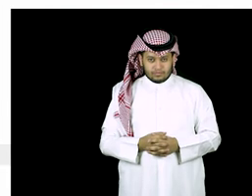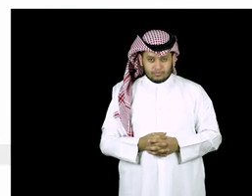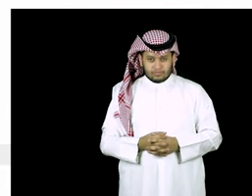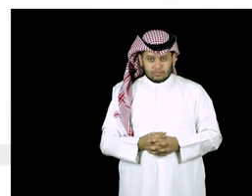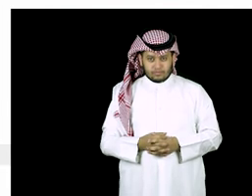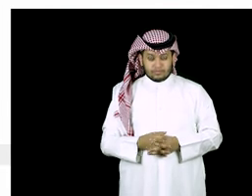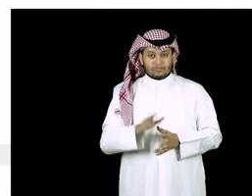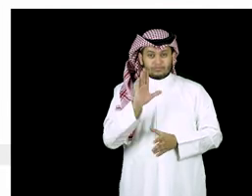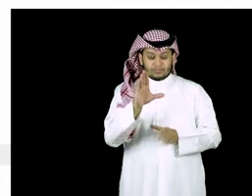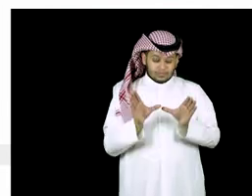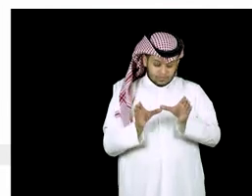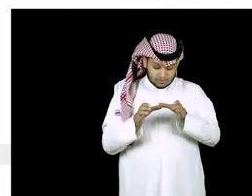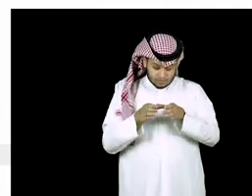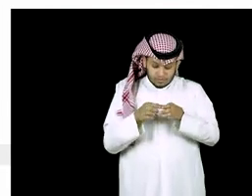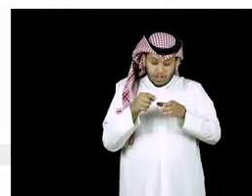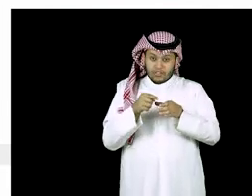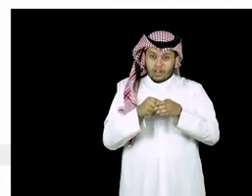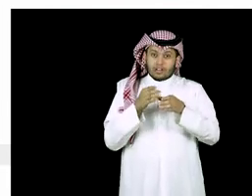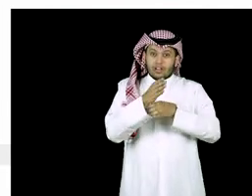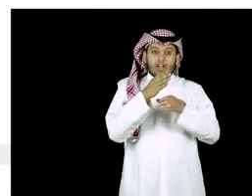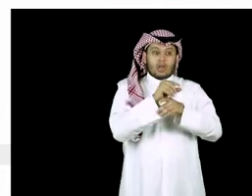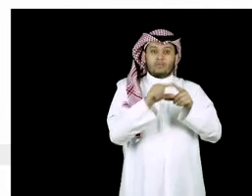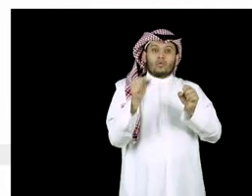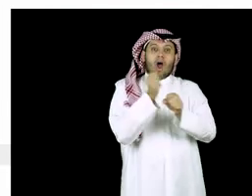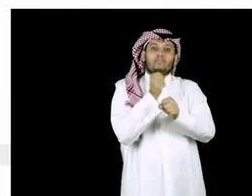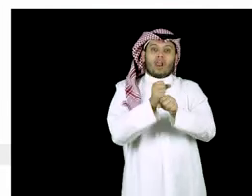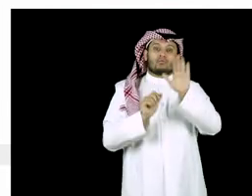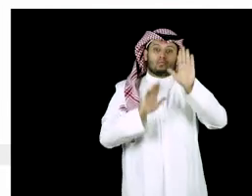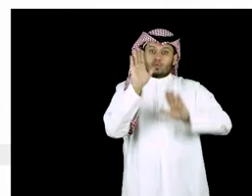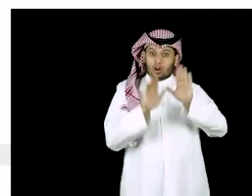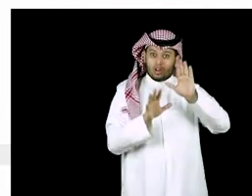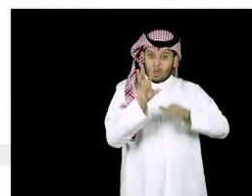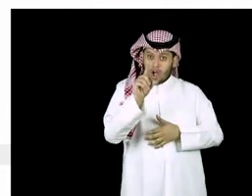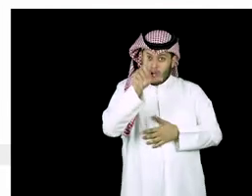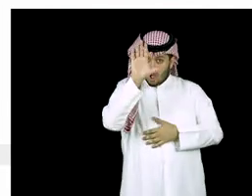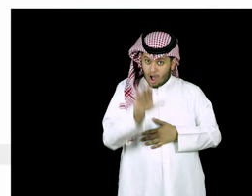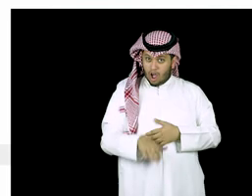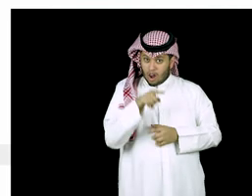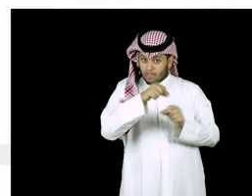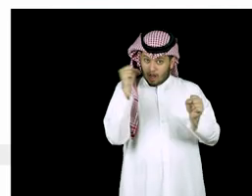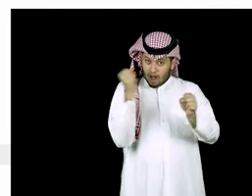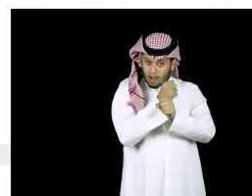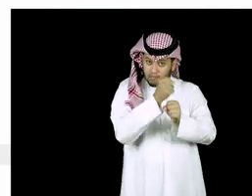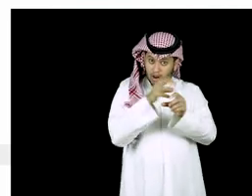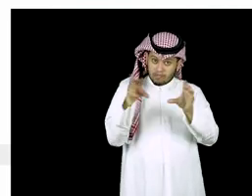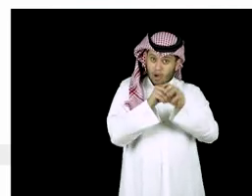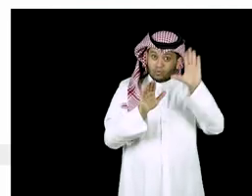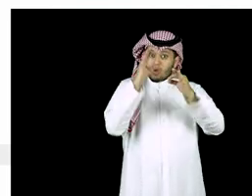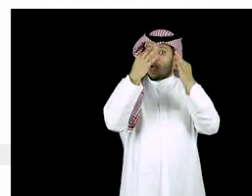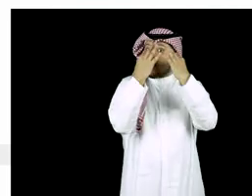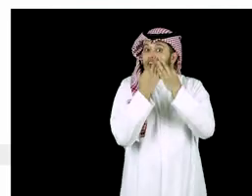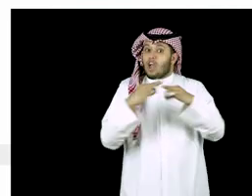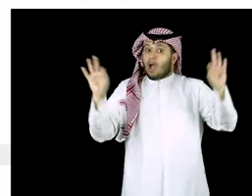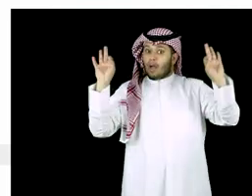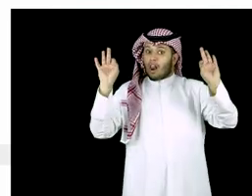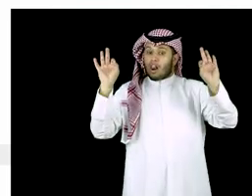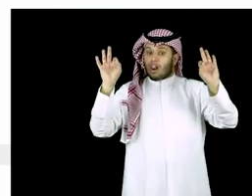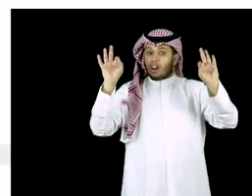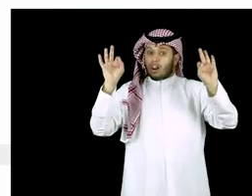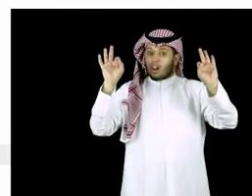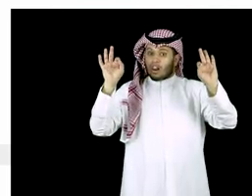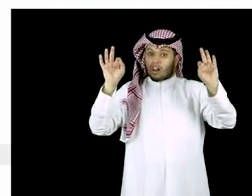نطاق الشورى أو مجال تطبيق الشورى: هل تطبق الشورى في جميع الأمور أو أن